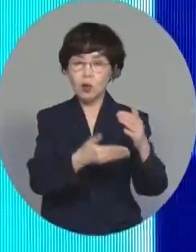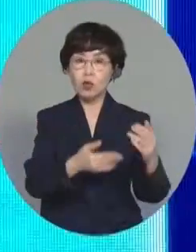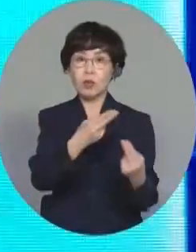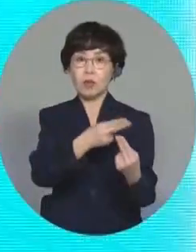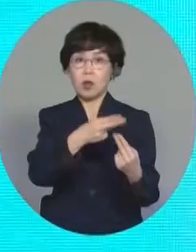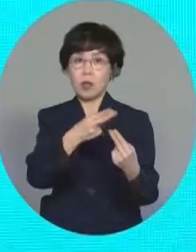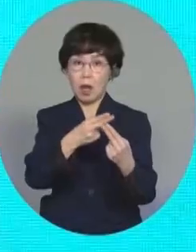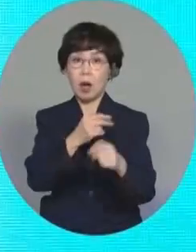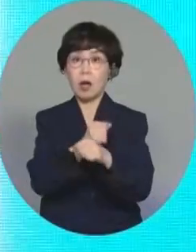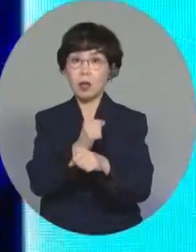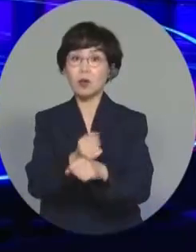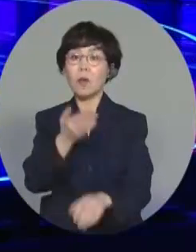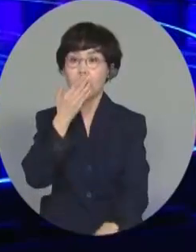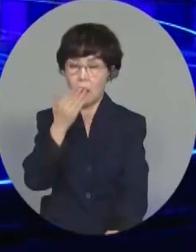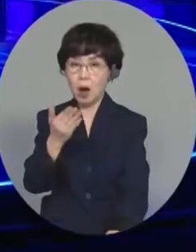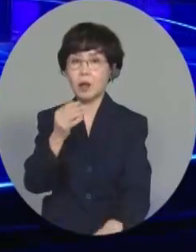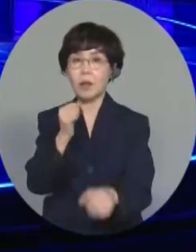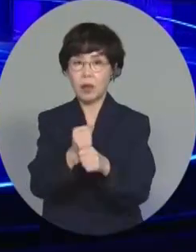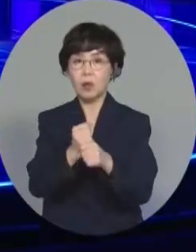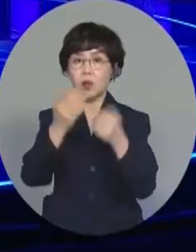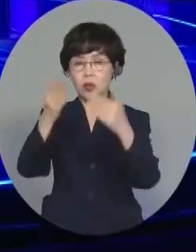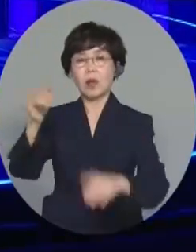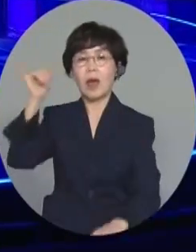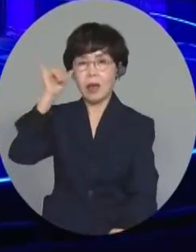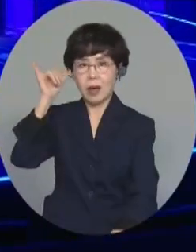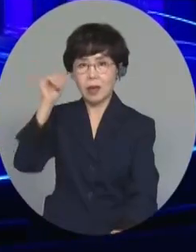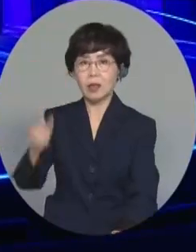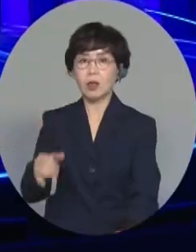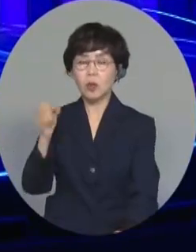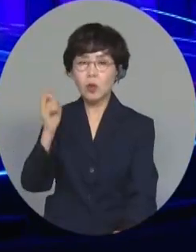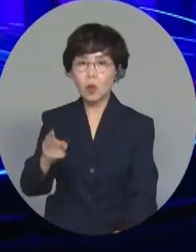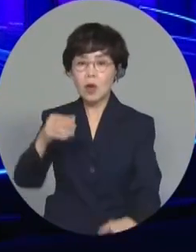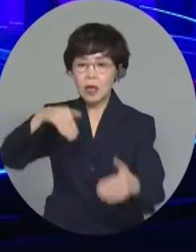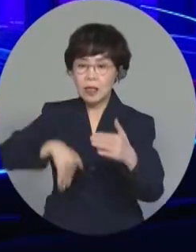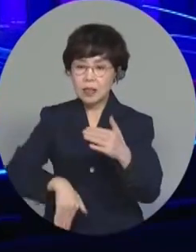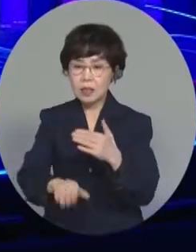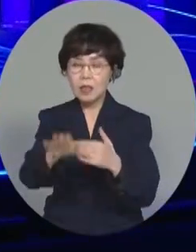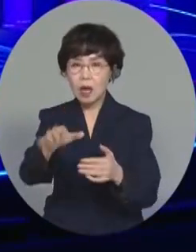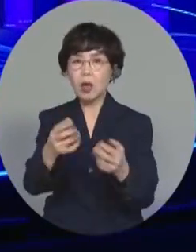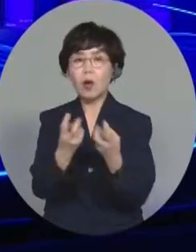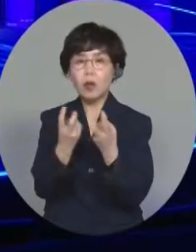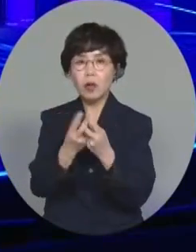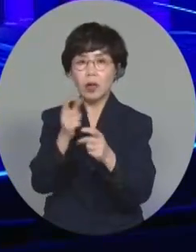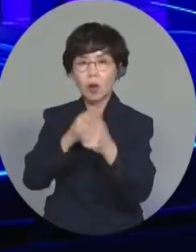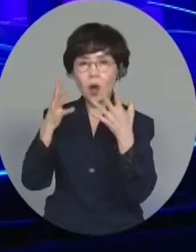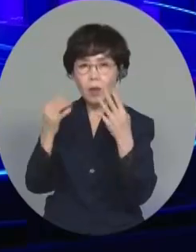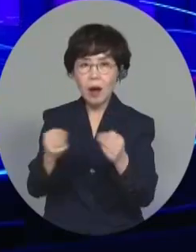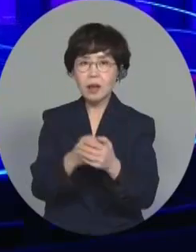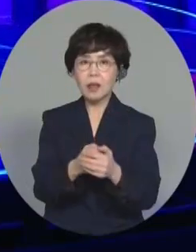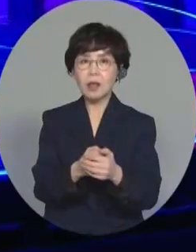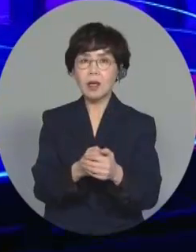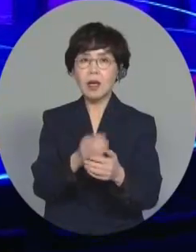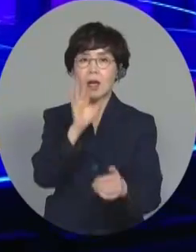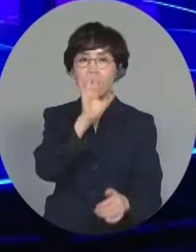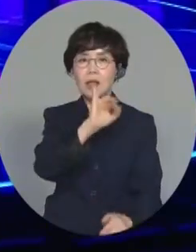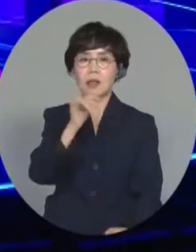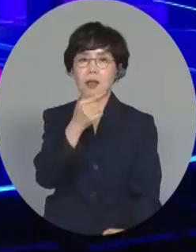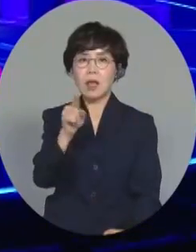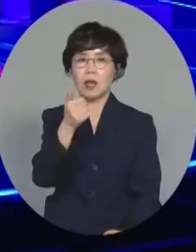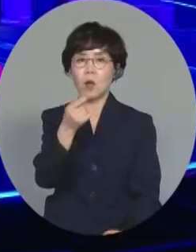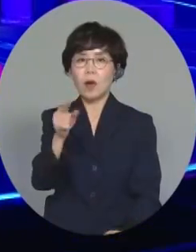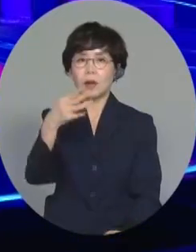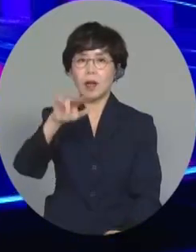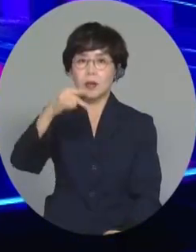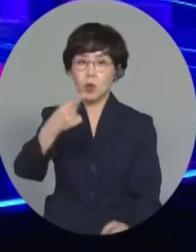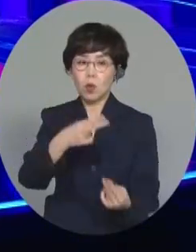것도 가능하게 합니다. 그리고 지하로 어떻게 더 많은 이산화탄소가